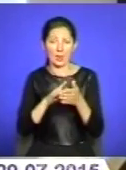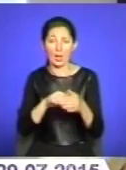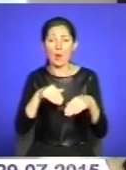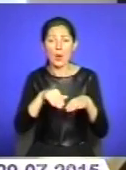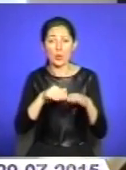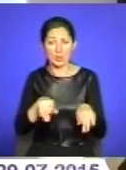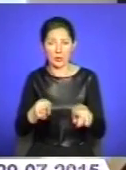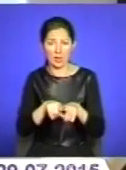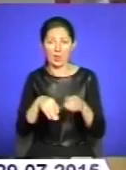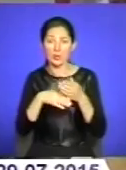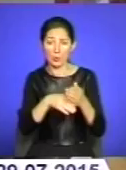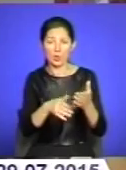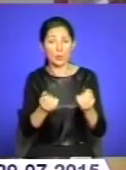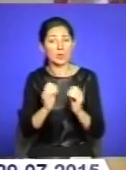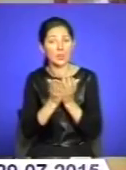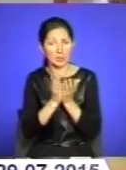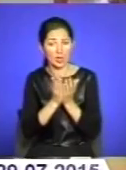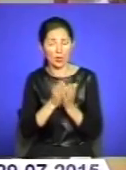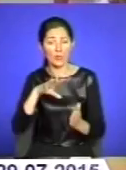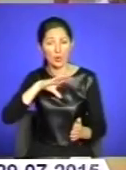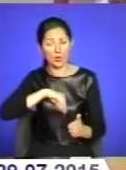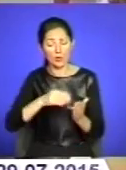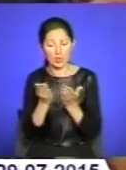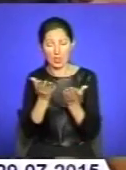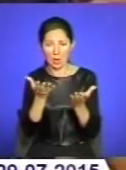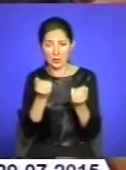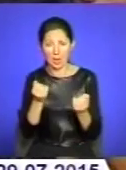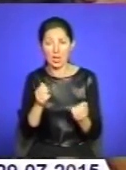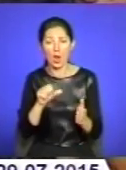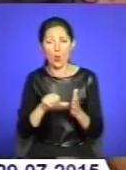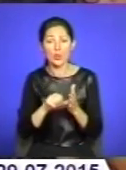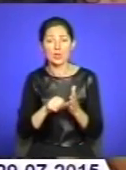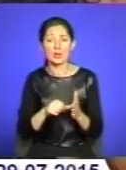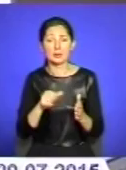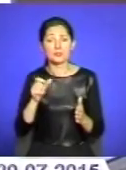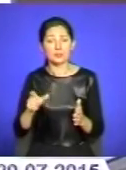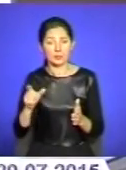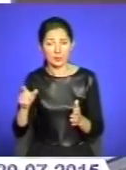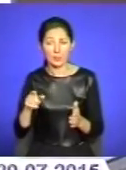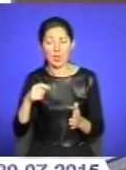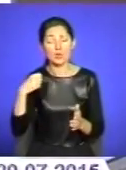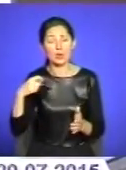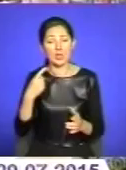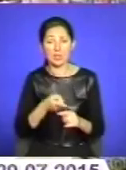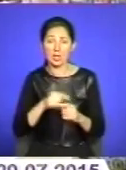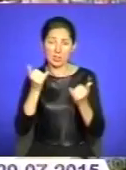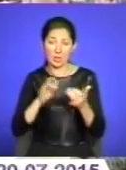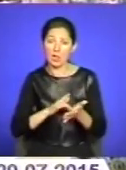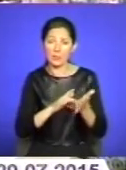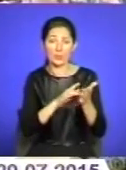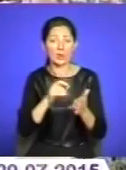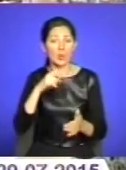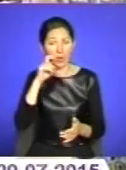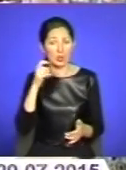чином отримала книжку. У духовних читаннях взяли участь просвітяни з Одещини, які зараз мандрують Україною. Постійно